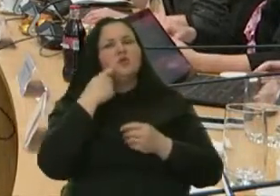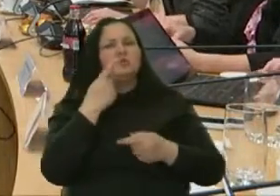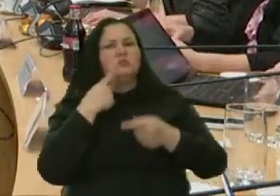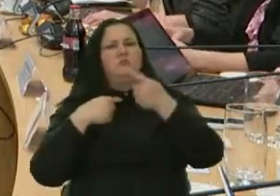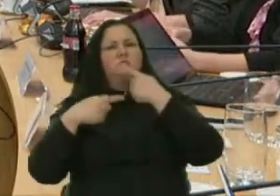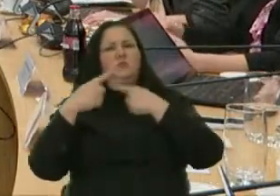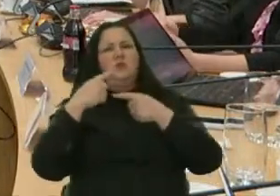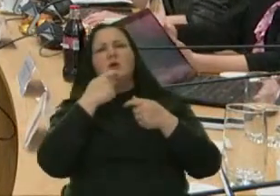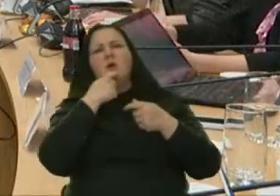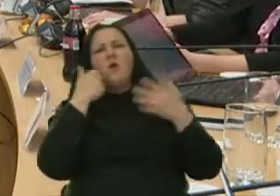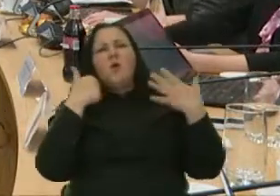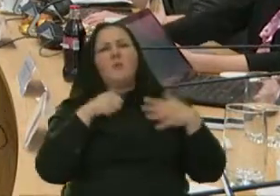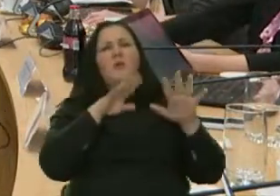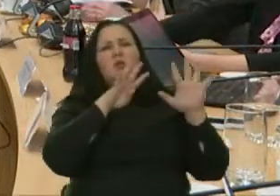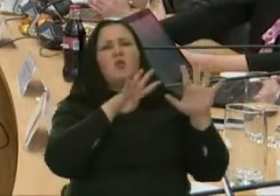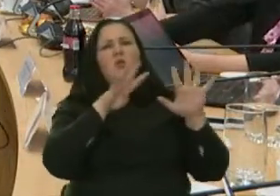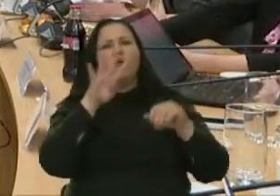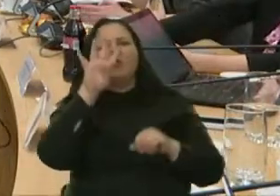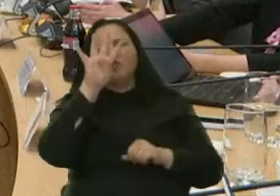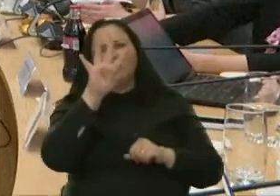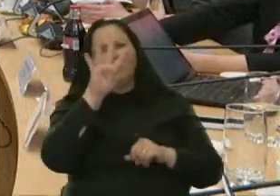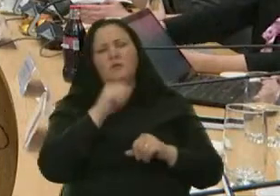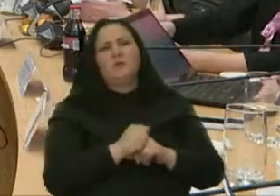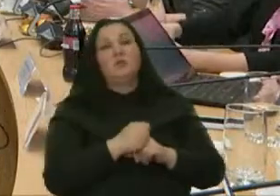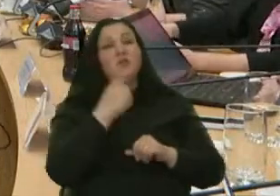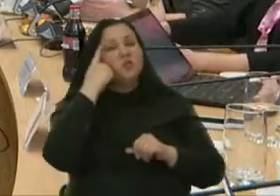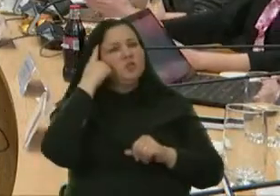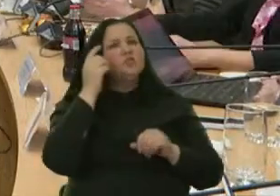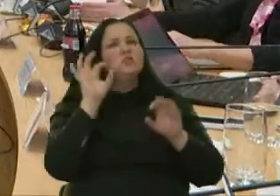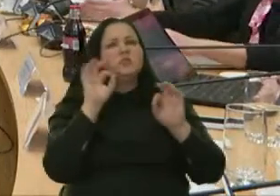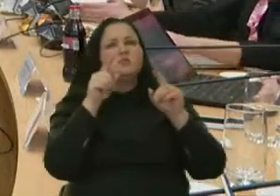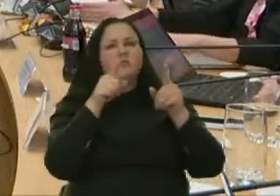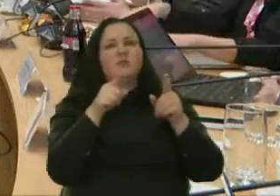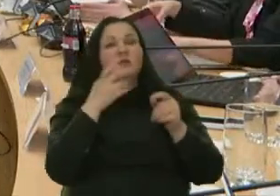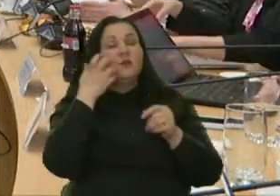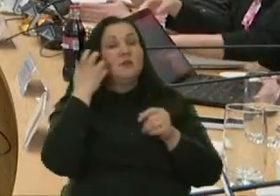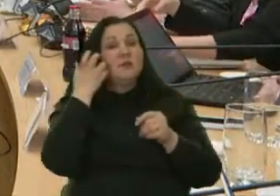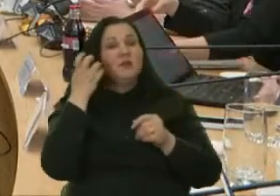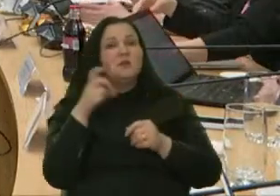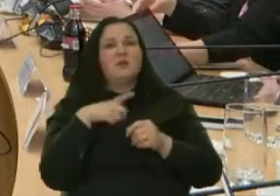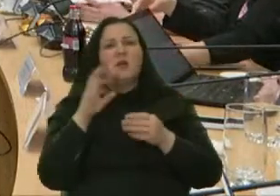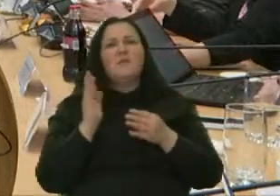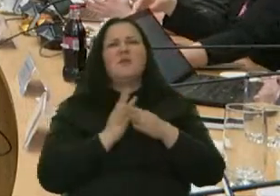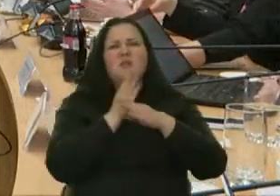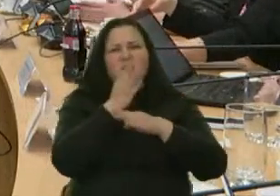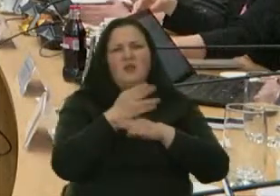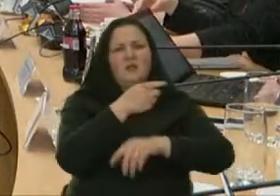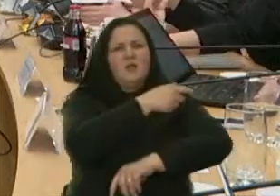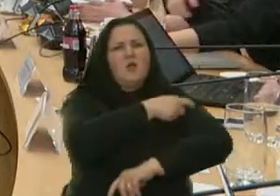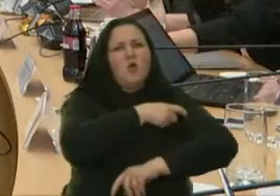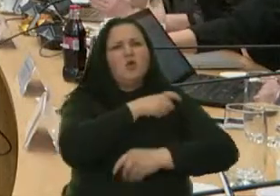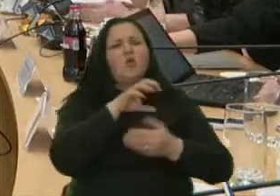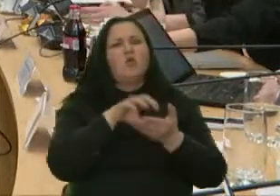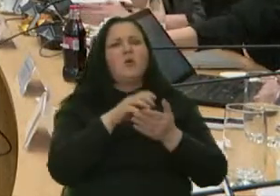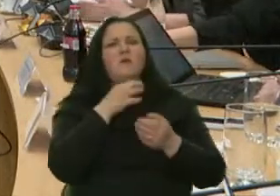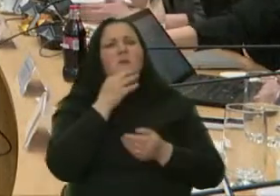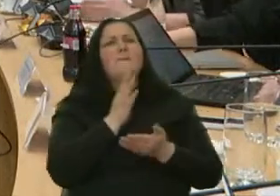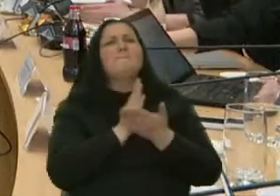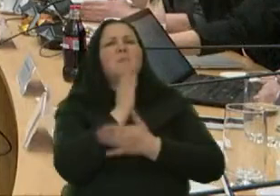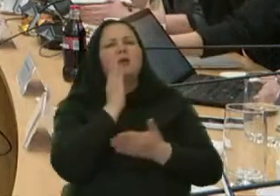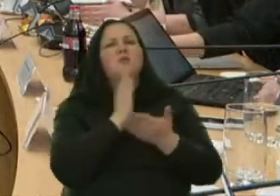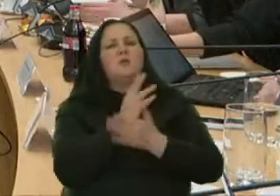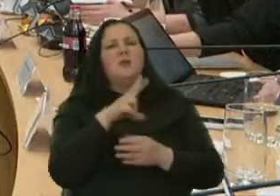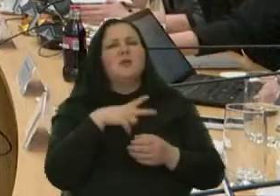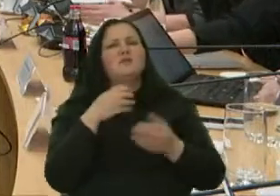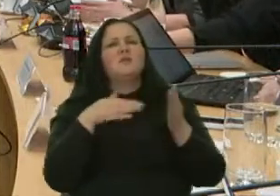în 1994 știți bine că de când suntem în consiliul local v am spus în fiecare an că i nevoie de